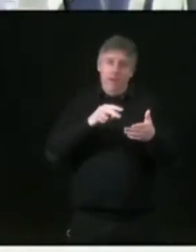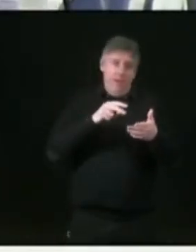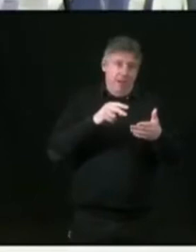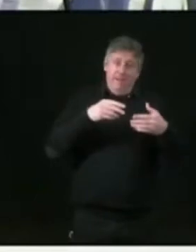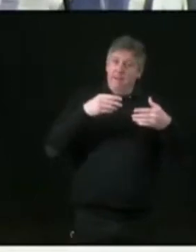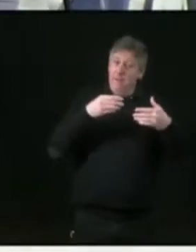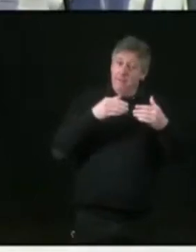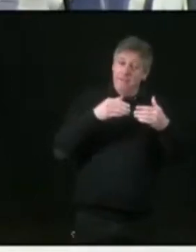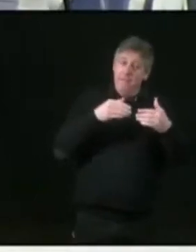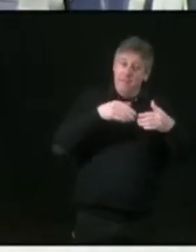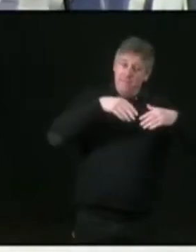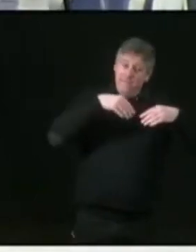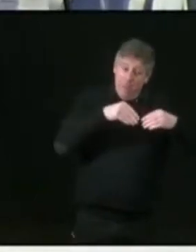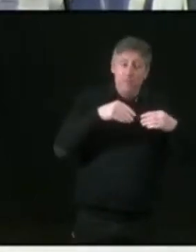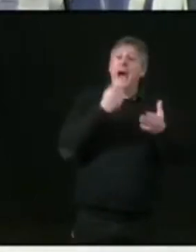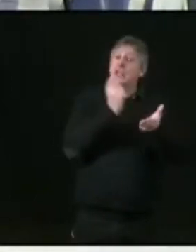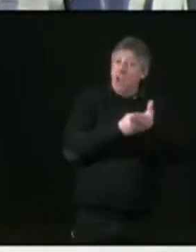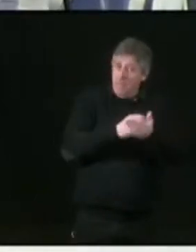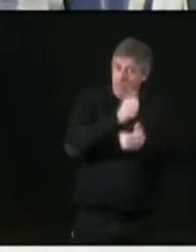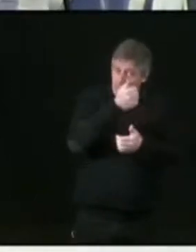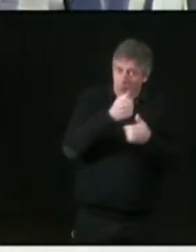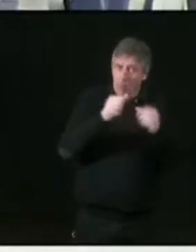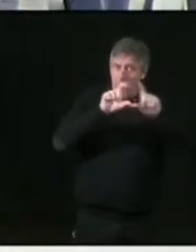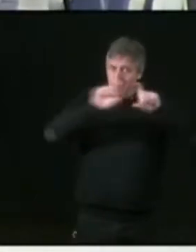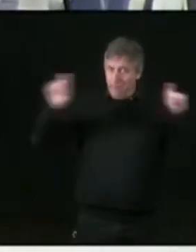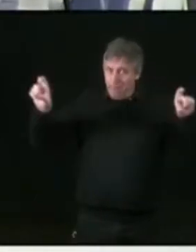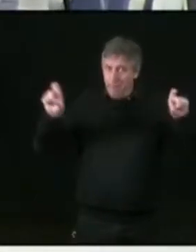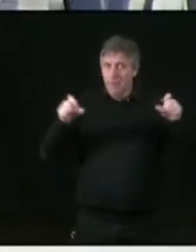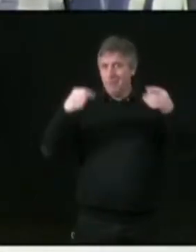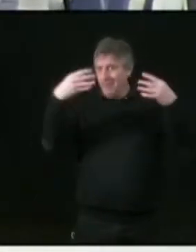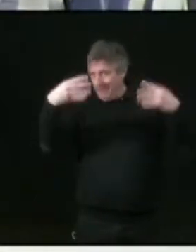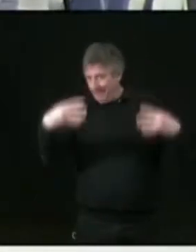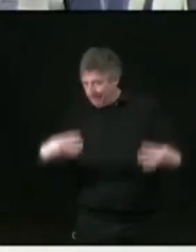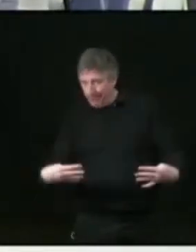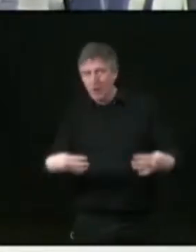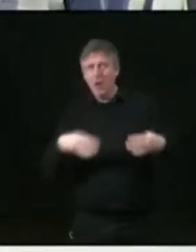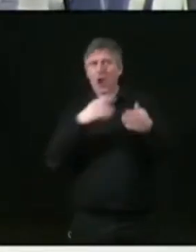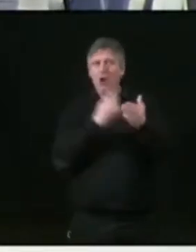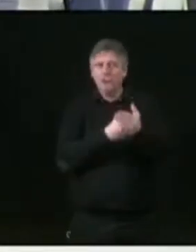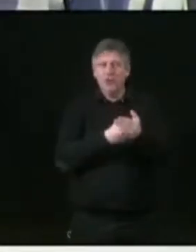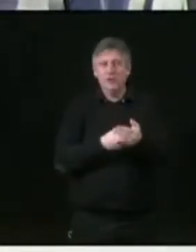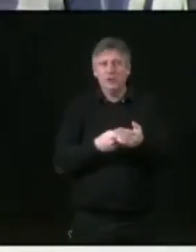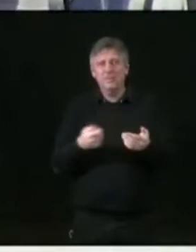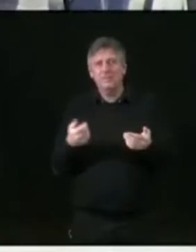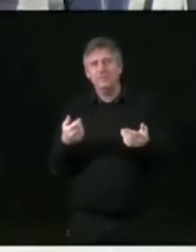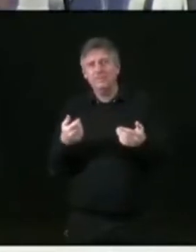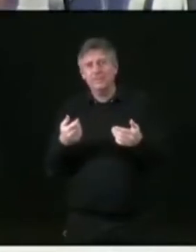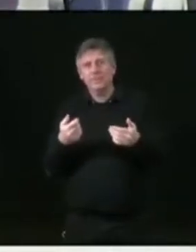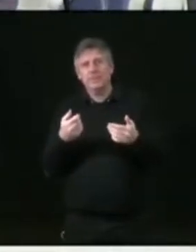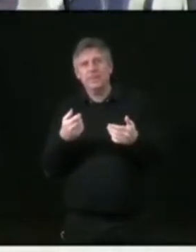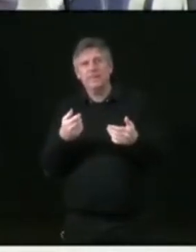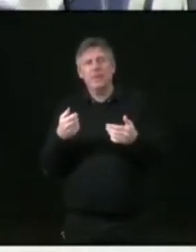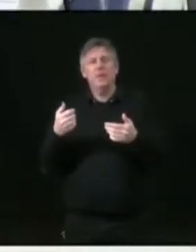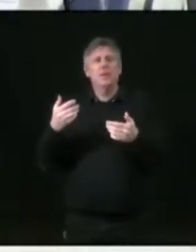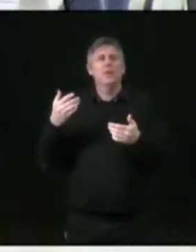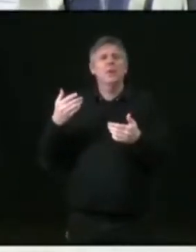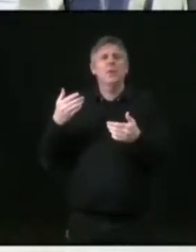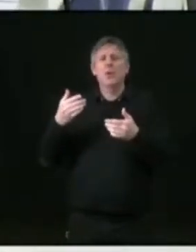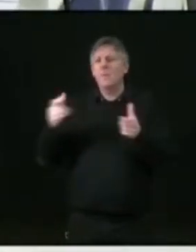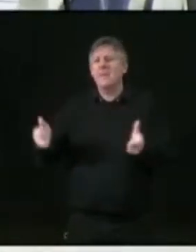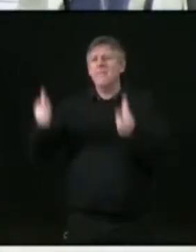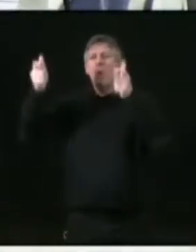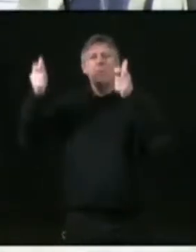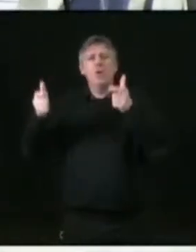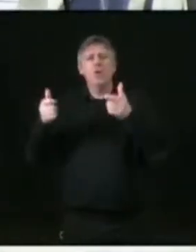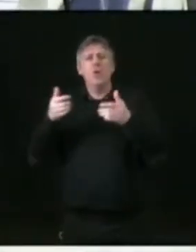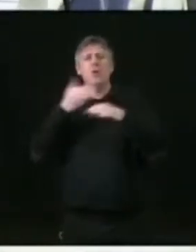qui ont été faites, les achats qui ont été faits d'abord. Comment c'est toujours pareil aux rues de Marne, à l'entrée d'Alfortville, sur l'immeuble qui est à